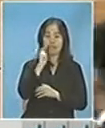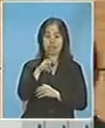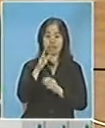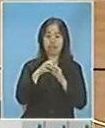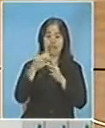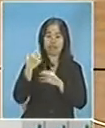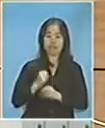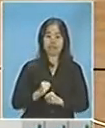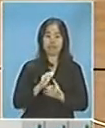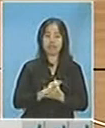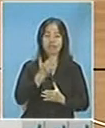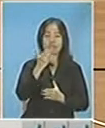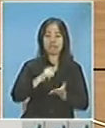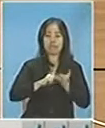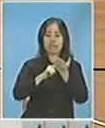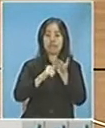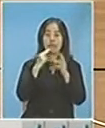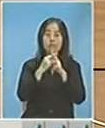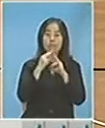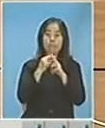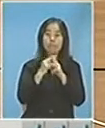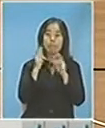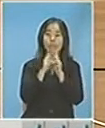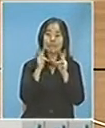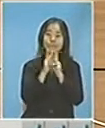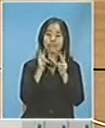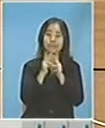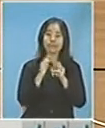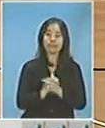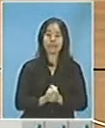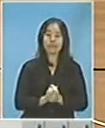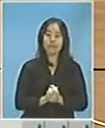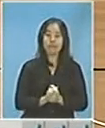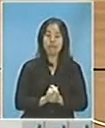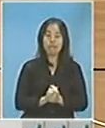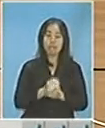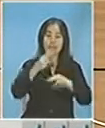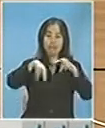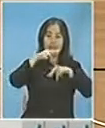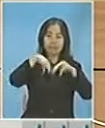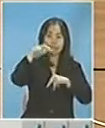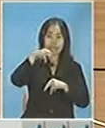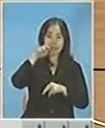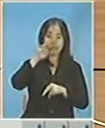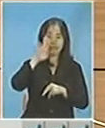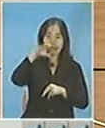ตย์ขอเสนอรายชื่อคณะกรรมการร่างพระราชบัณฑิตยสถาน